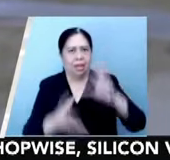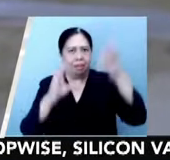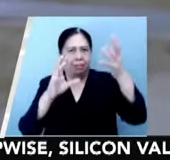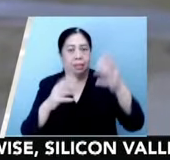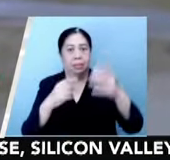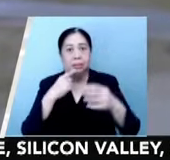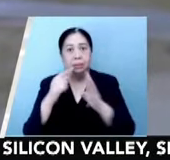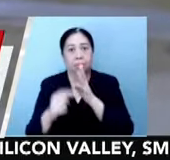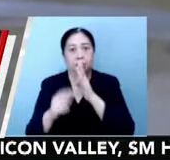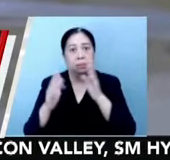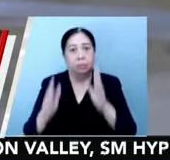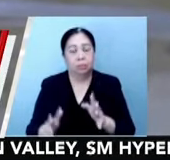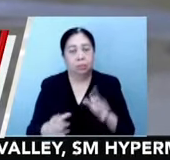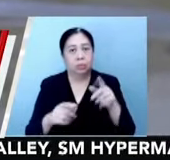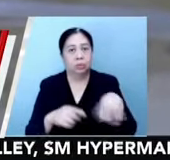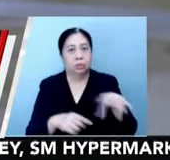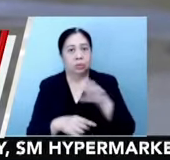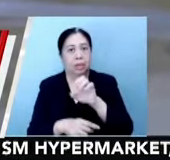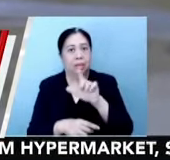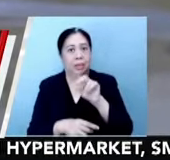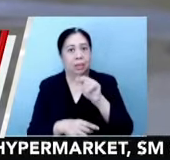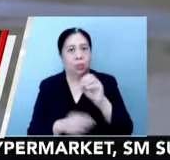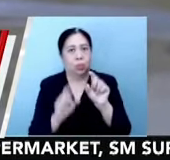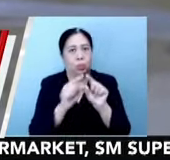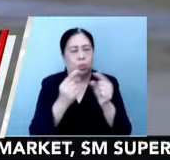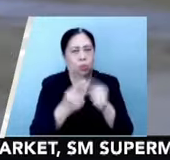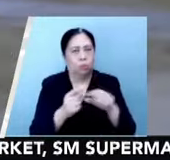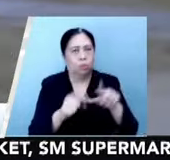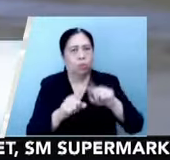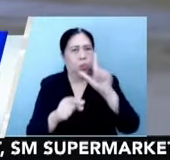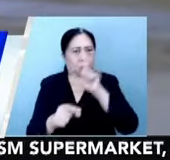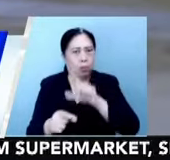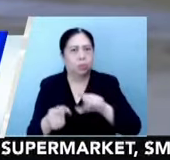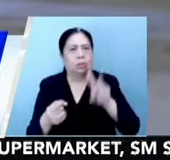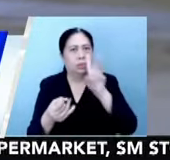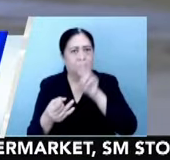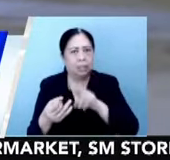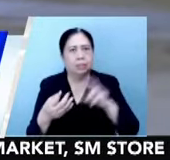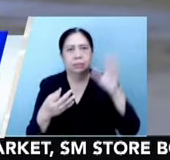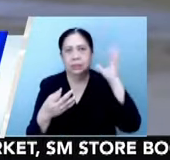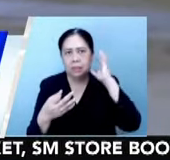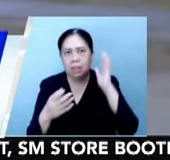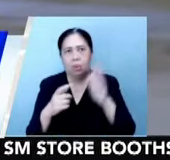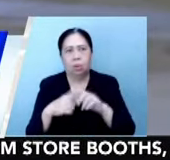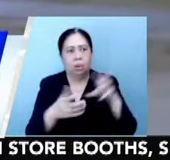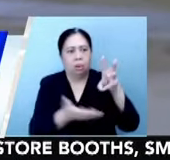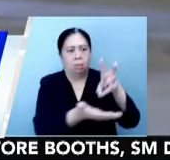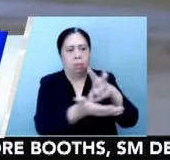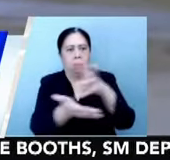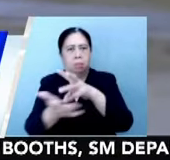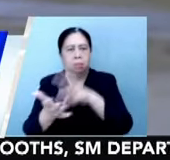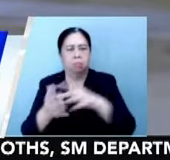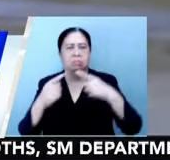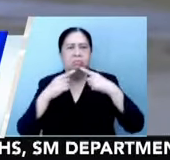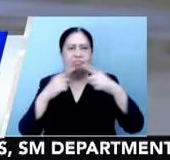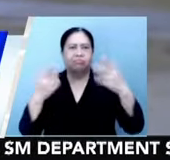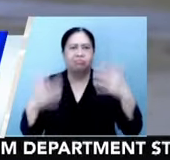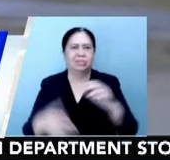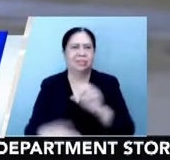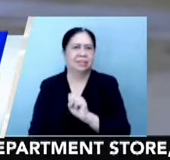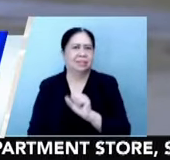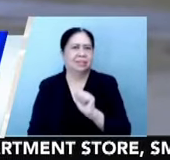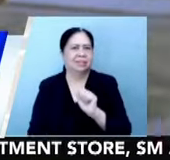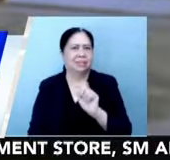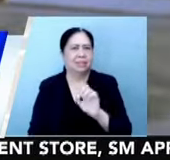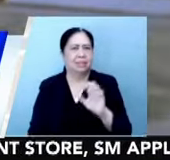tagapagsalita ng Task Force El Nino, nakakalat sa Luzon, Visayas at Mindanao ang mga lugar na nagdeklara na ng state of calamity dahil